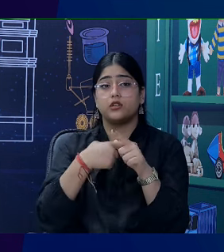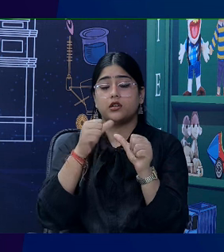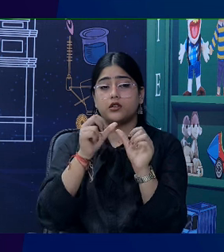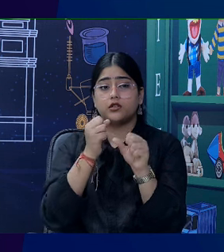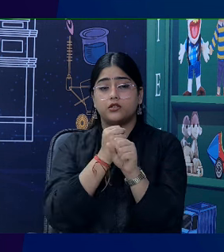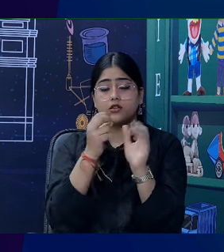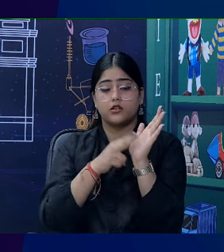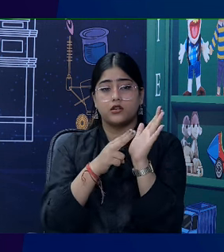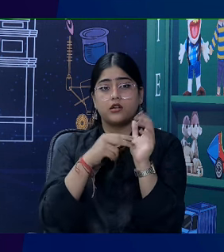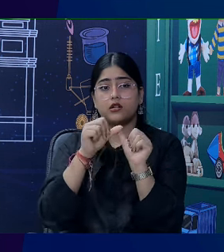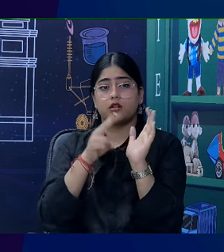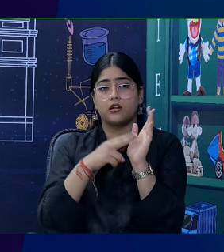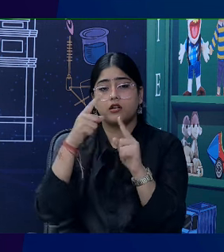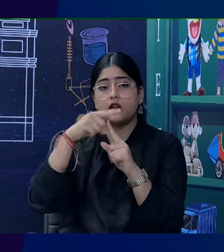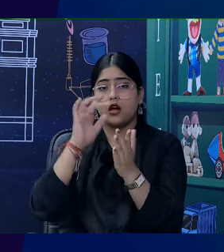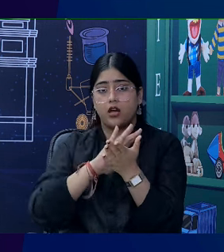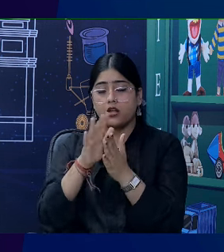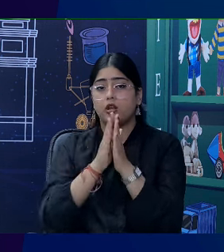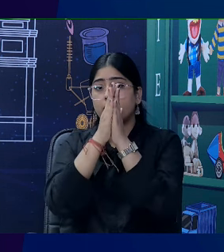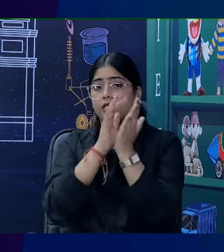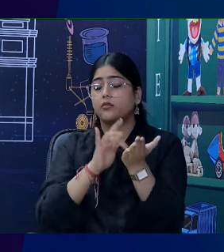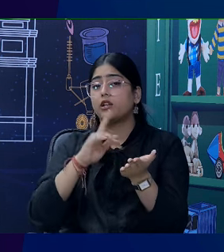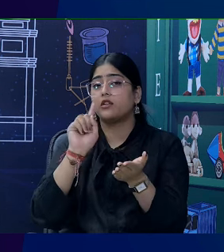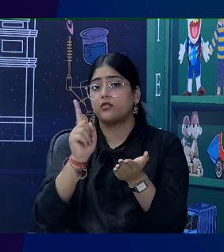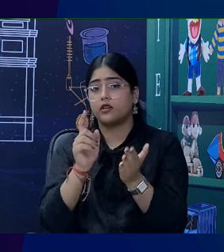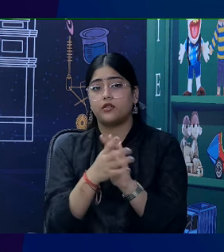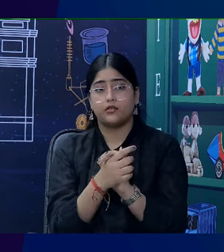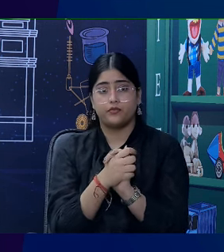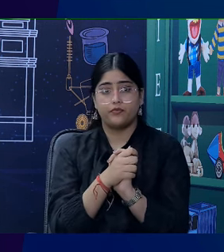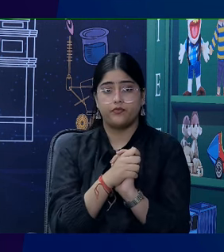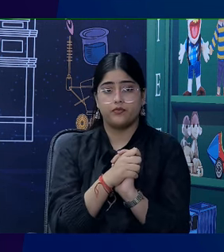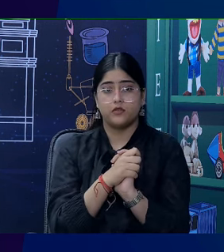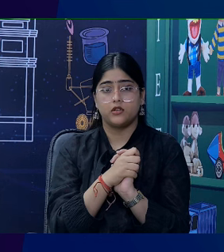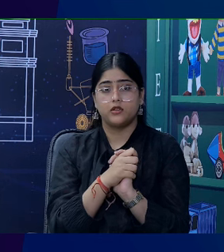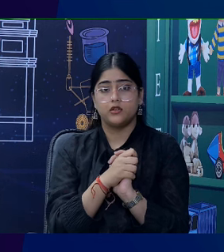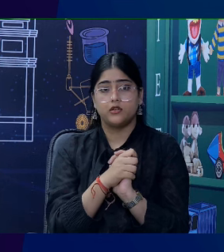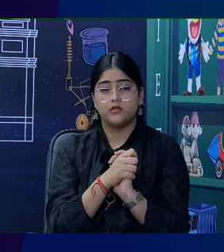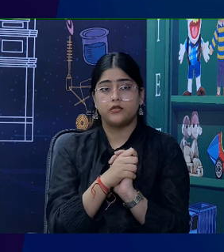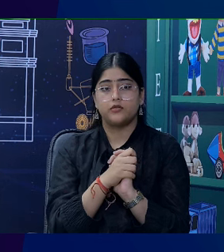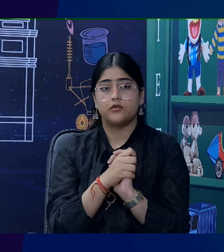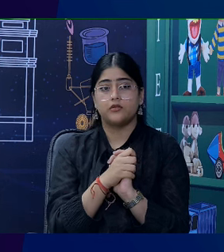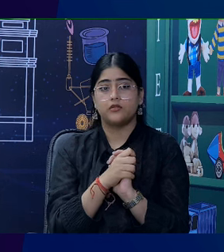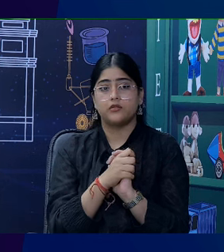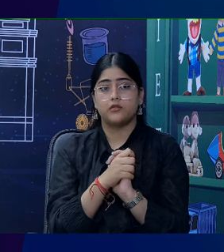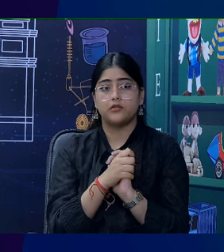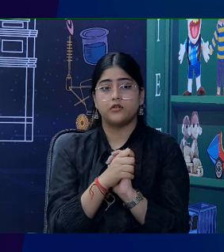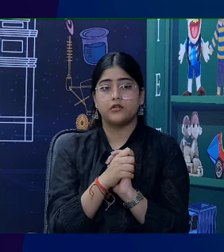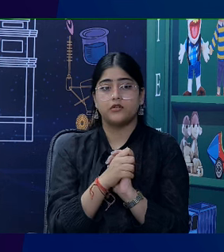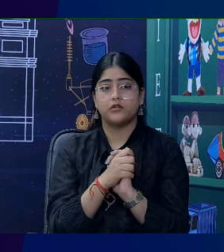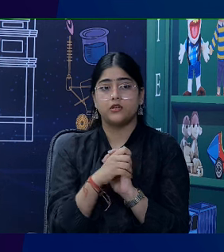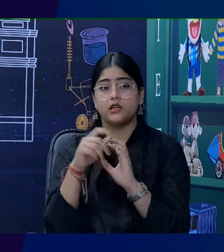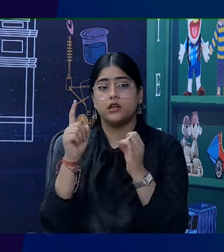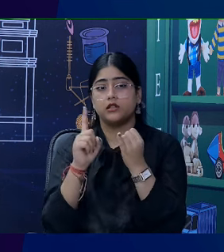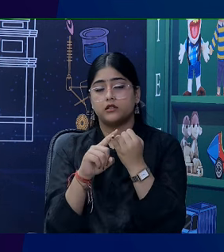लोग उस क्षेत्र को जहां आज का अधिकांश राजस्थान स्थित है राजपूताना कहते थे थर्ड मणि प्रवाल शैली में